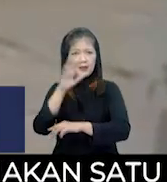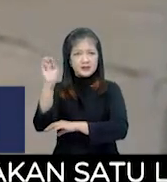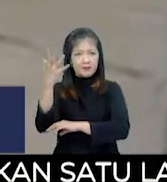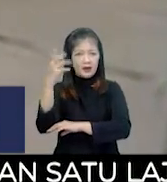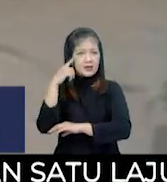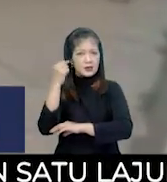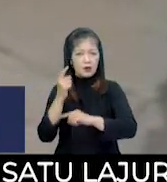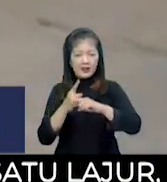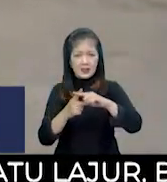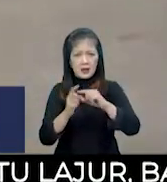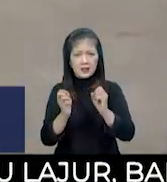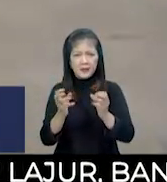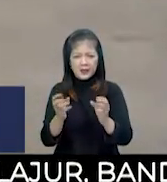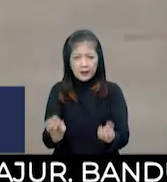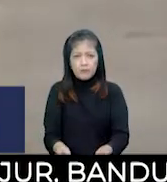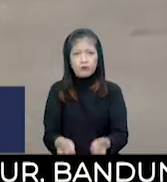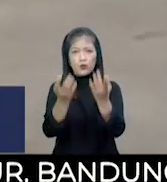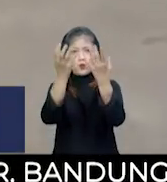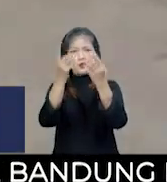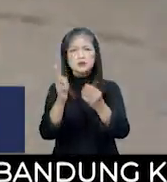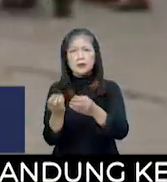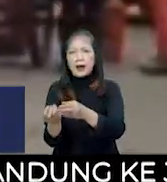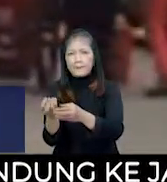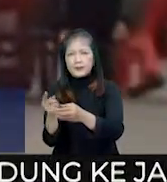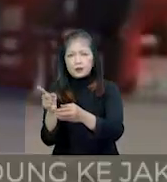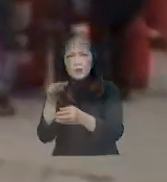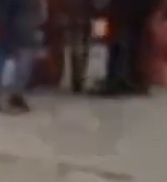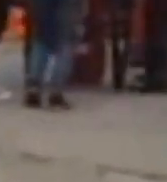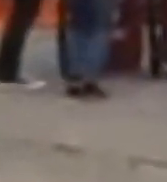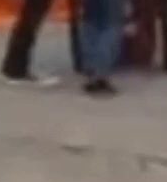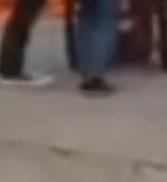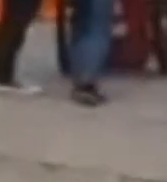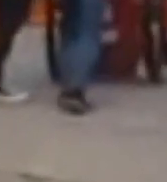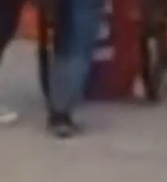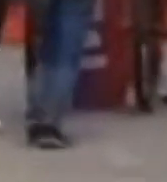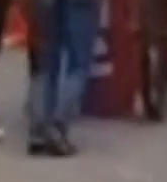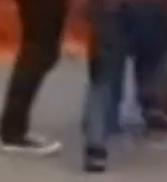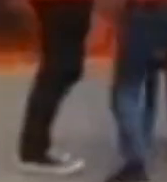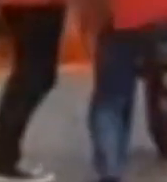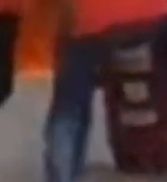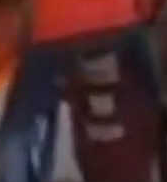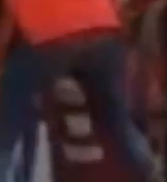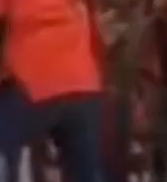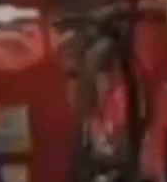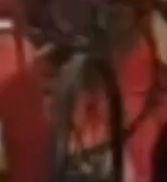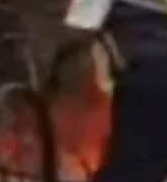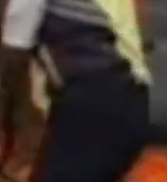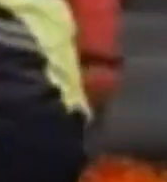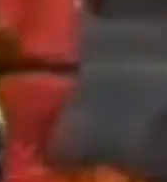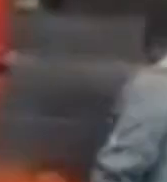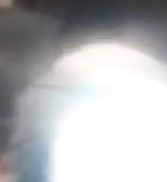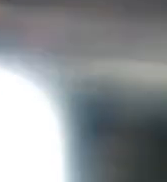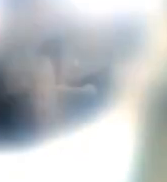ini terbakar api yang muncul dari bagian dalam mobil seketika membesar dan menghanguskan seluruh isi minibus petugas SPBU